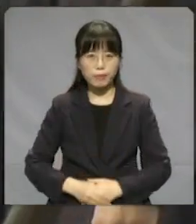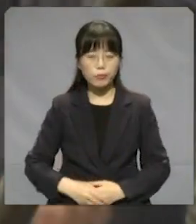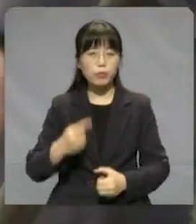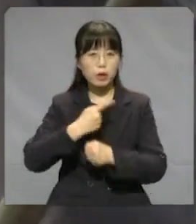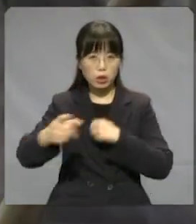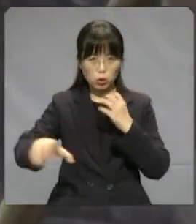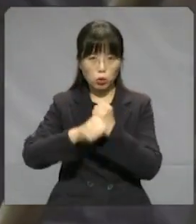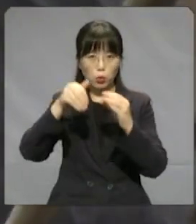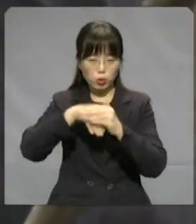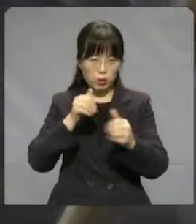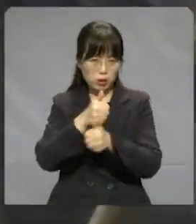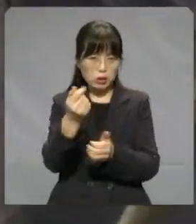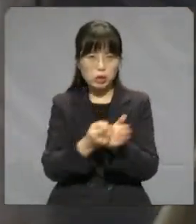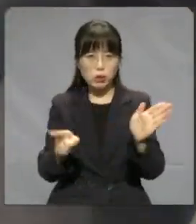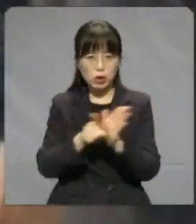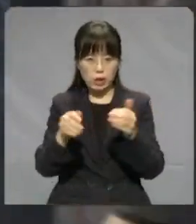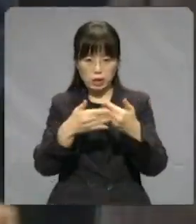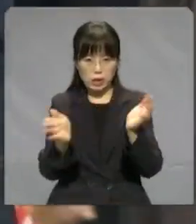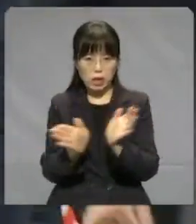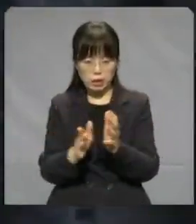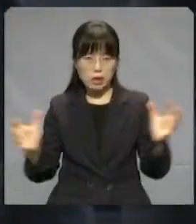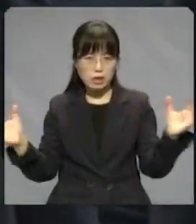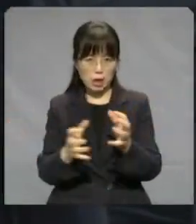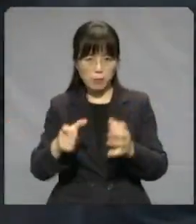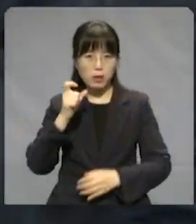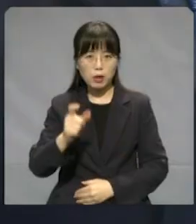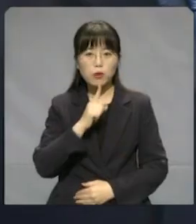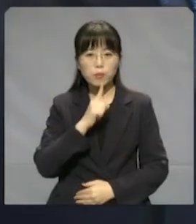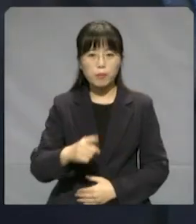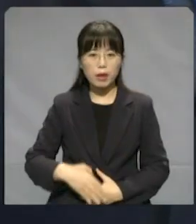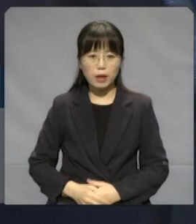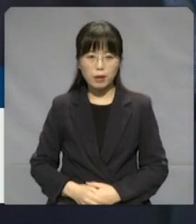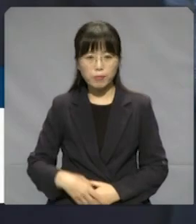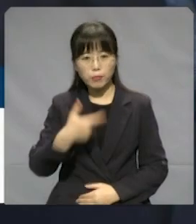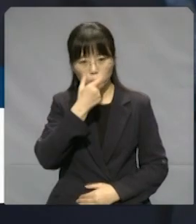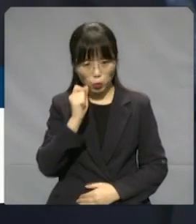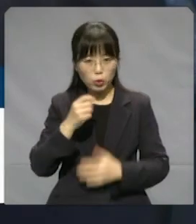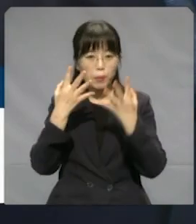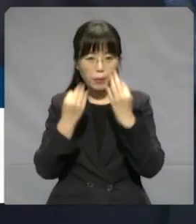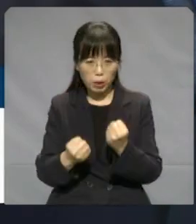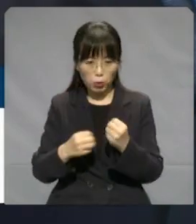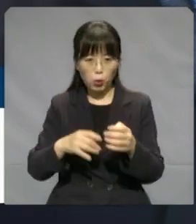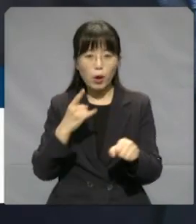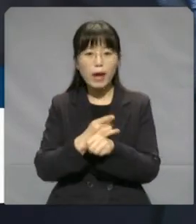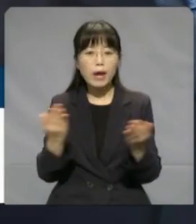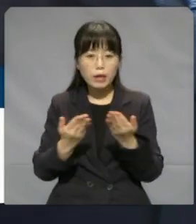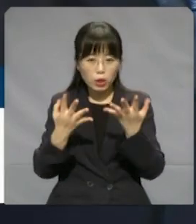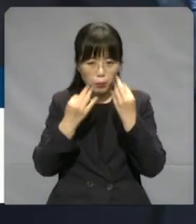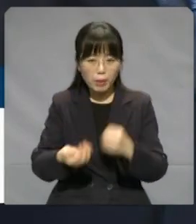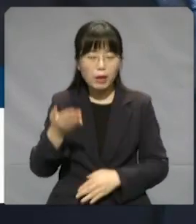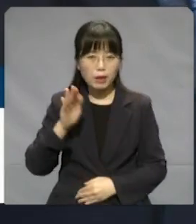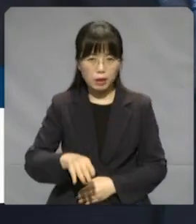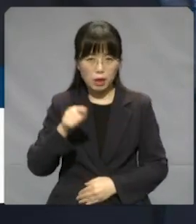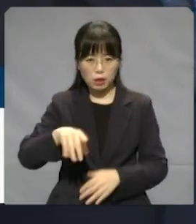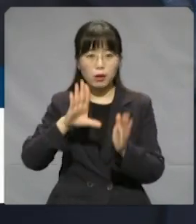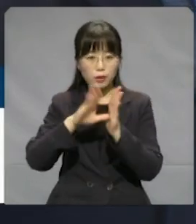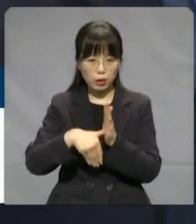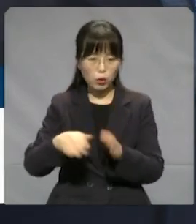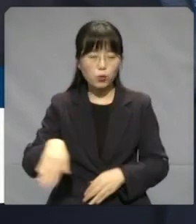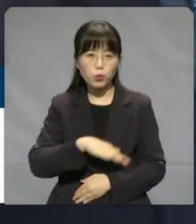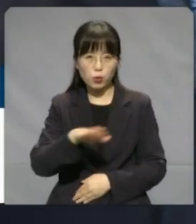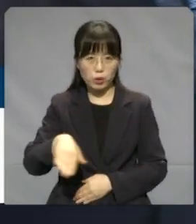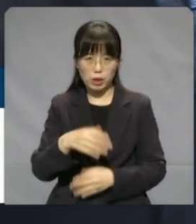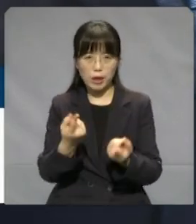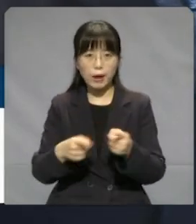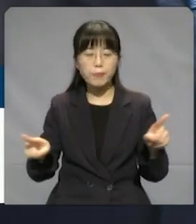내년 총선 승리를 위한 당의 단합을 강조했습니다. 뭐 부족한 것도 많고 또 해야 될 일도 많은데 이럴 때일수록